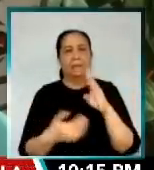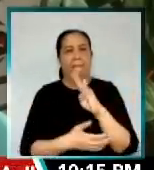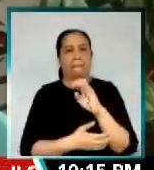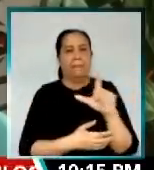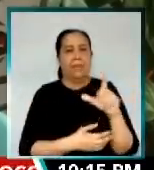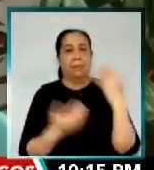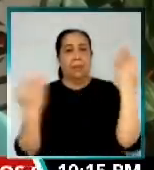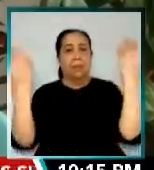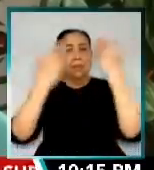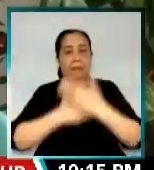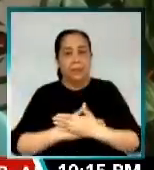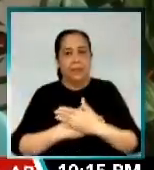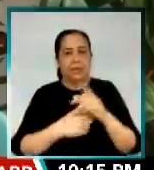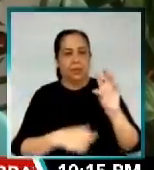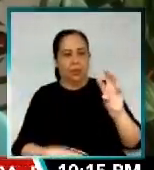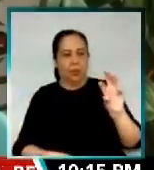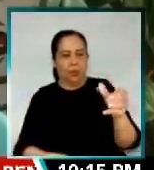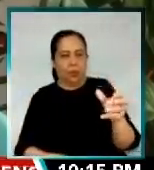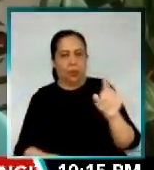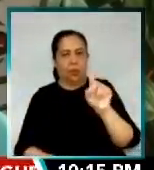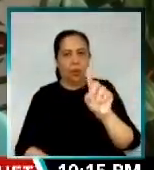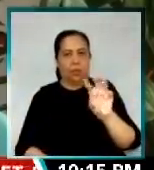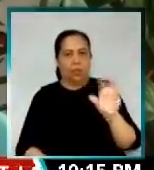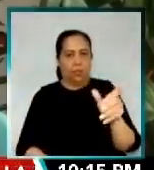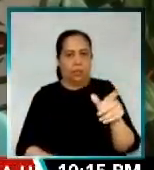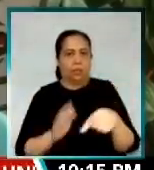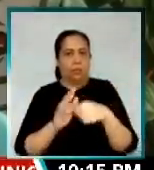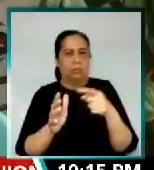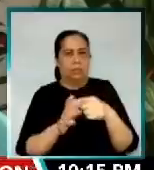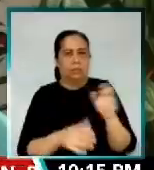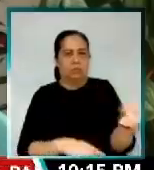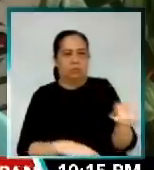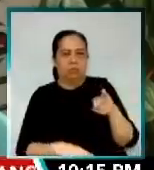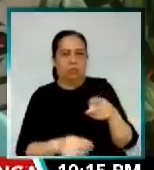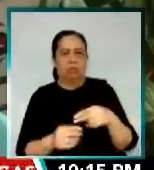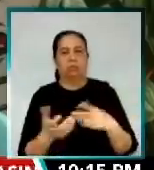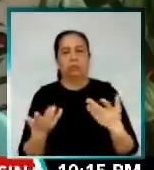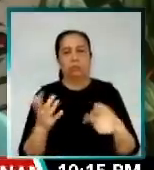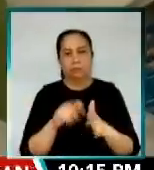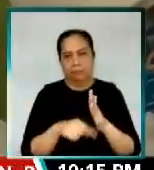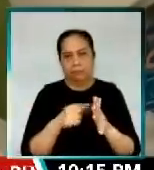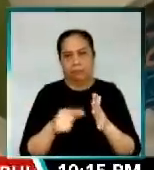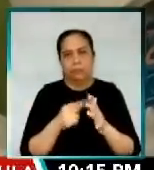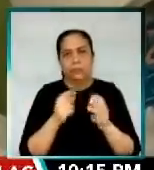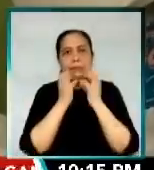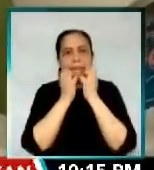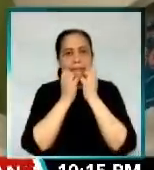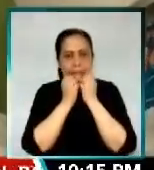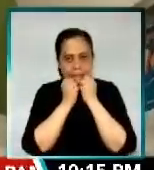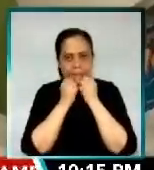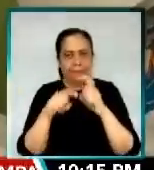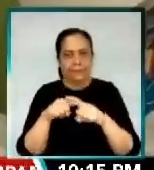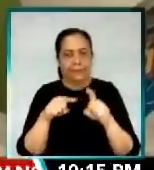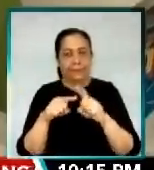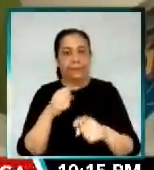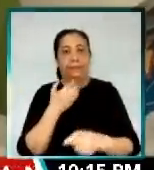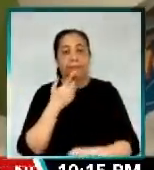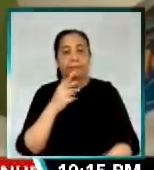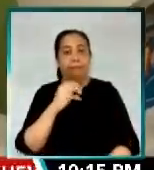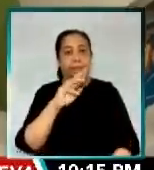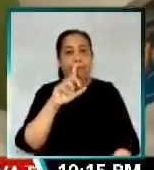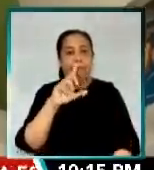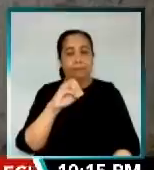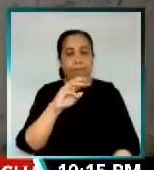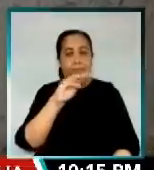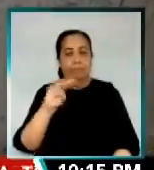number one ko na lang siya. Minsan tinatanggal ko sa saksakan para medyo makatipid. Sabi ng Meralco, may pagtaas sa sinyal sa supply